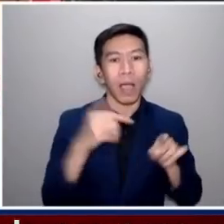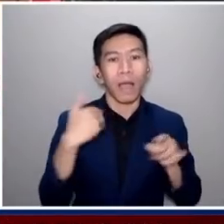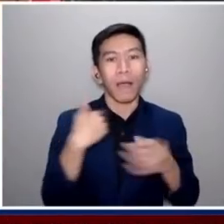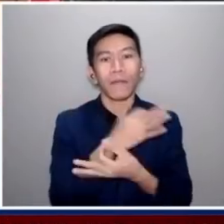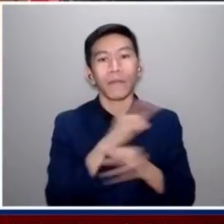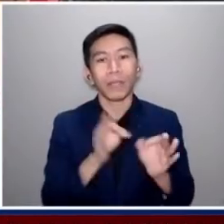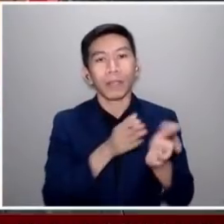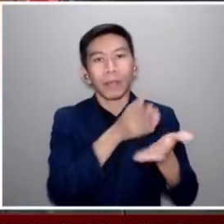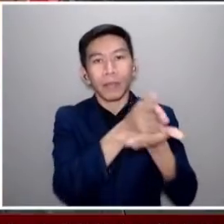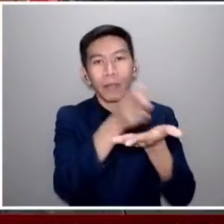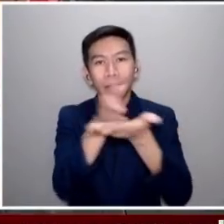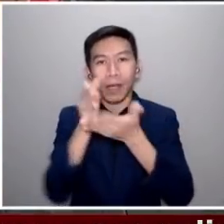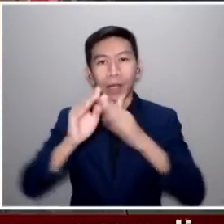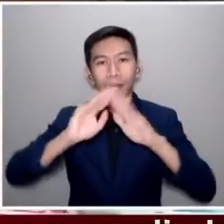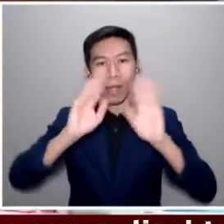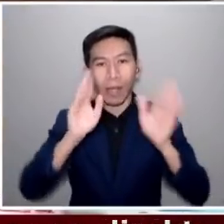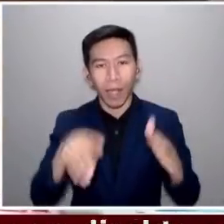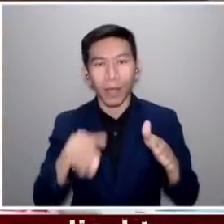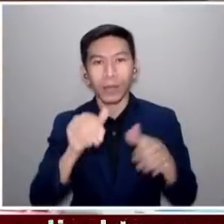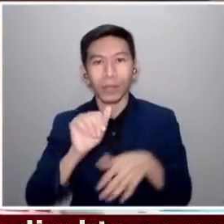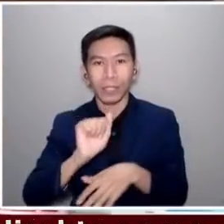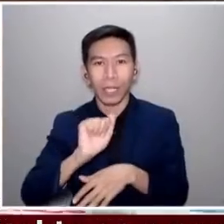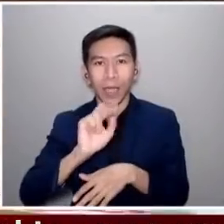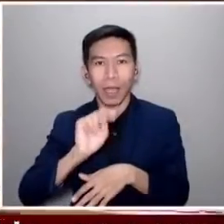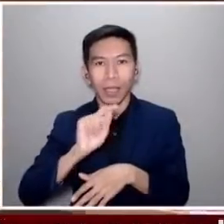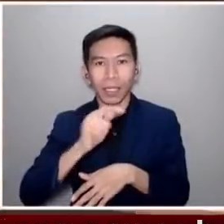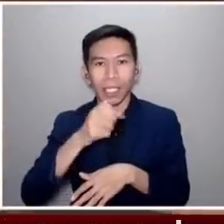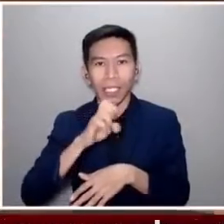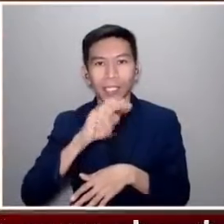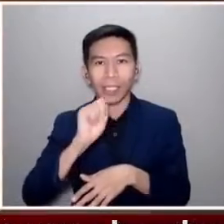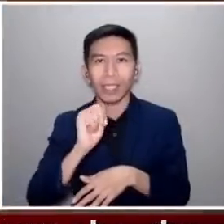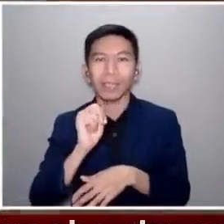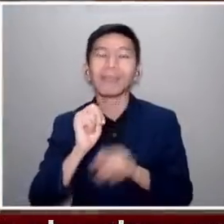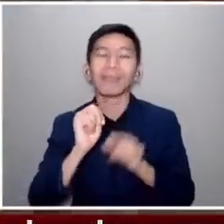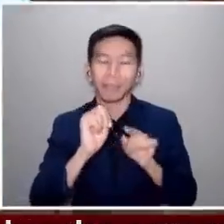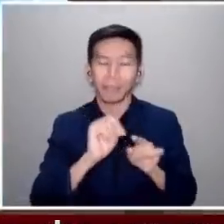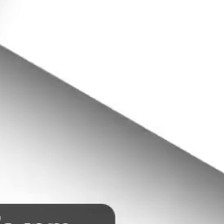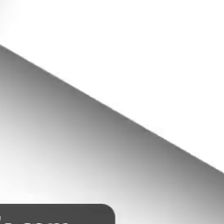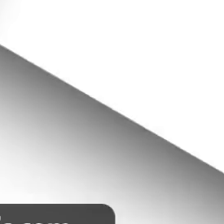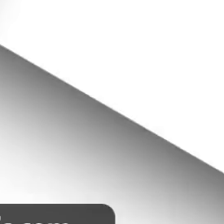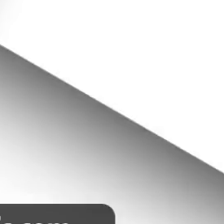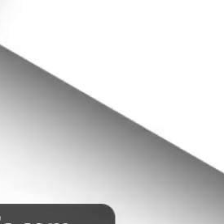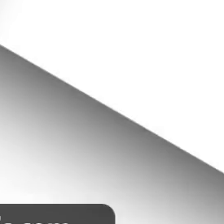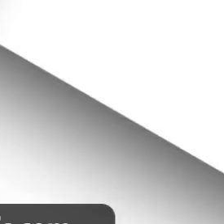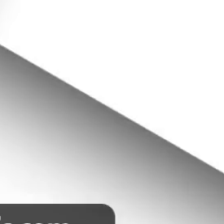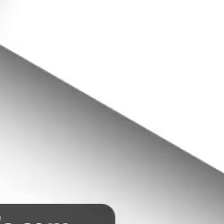naman ang inilunsad. Doris Bigornia, ABS-CBN News.